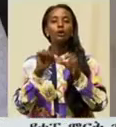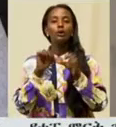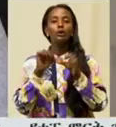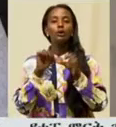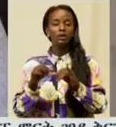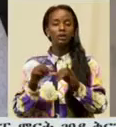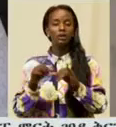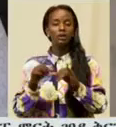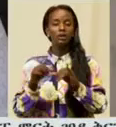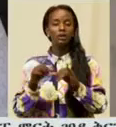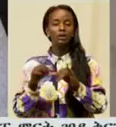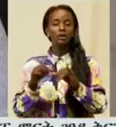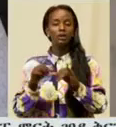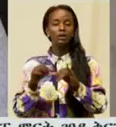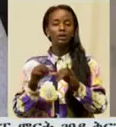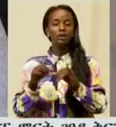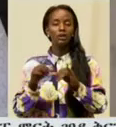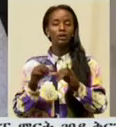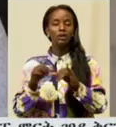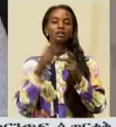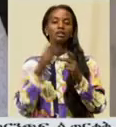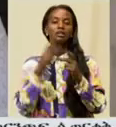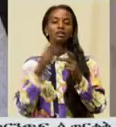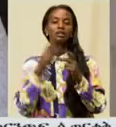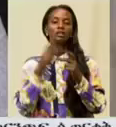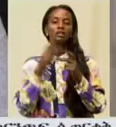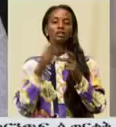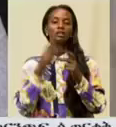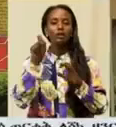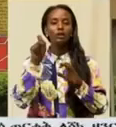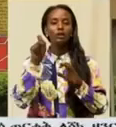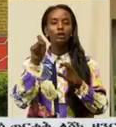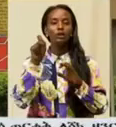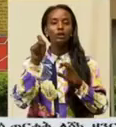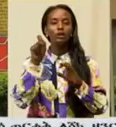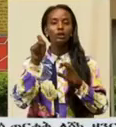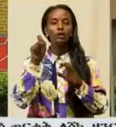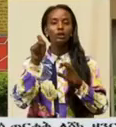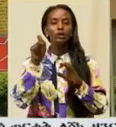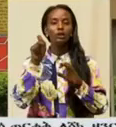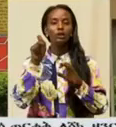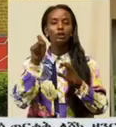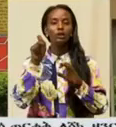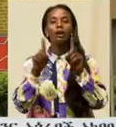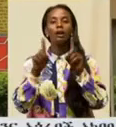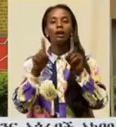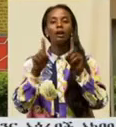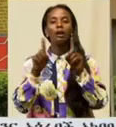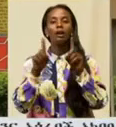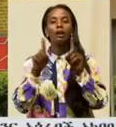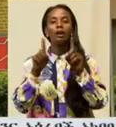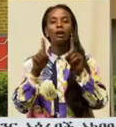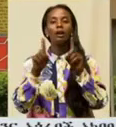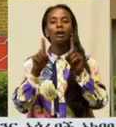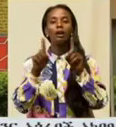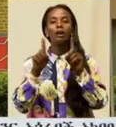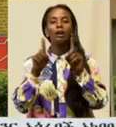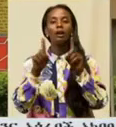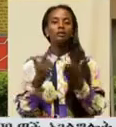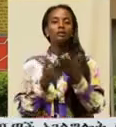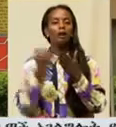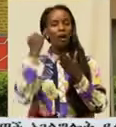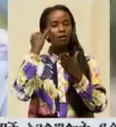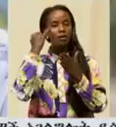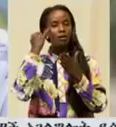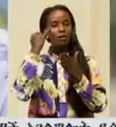የደቡብ ሬዲዮና ቴሌቪዥን ድርጅት ቅኝት ባደረገባቸው የደቡብ ኦሞ ዞን የተለያዩ ሴክተር መስሪያ ቤቶች ያሉ ሰራተኞችም ይህን ሀሳብ